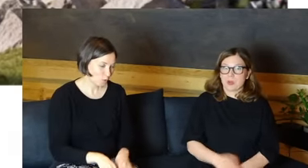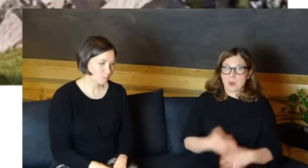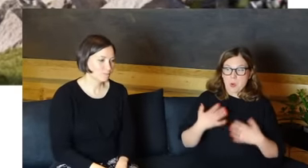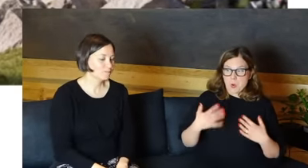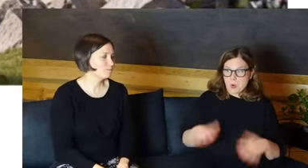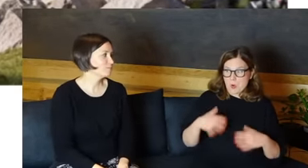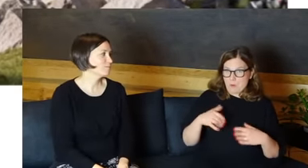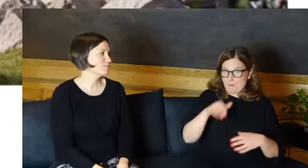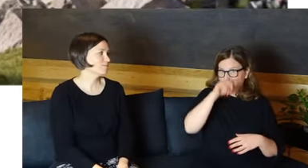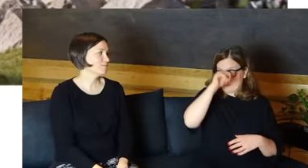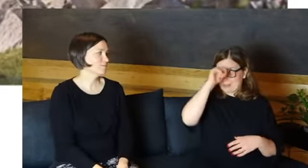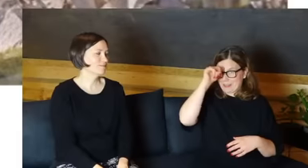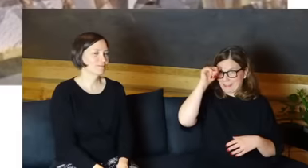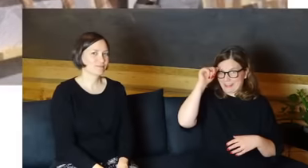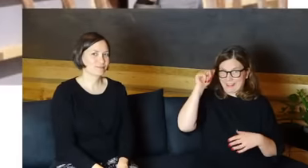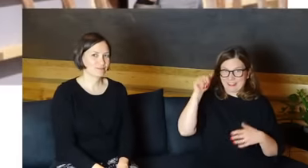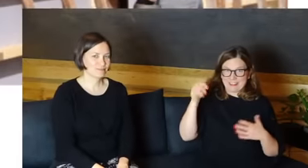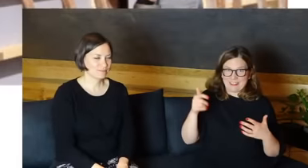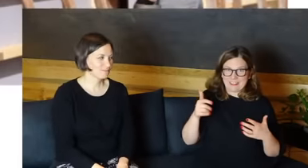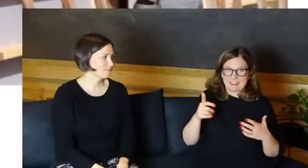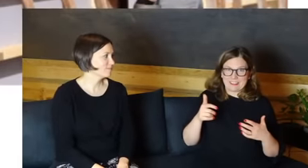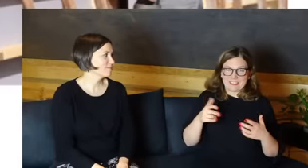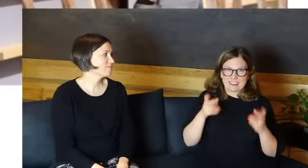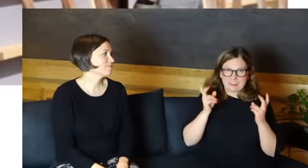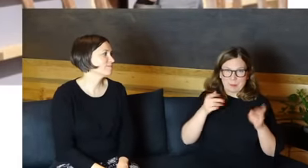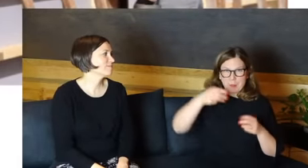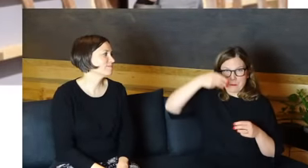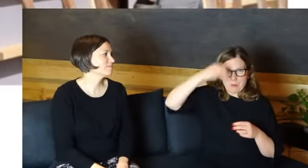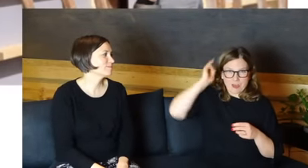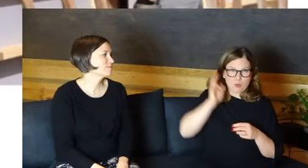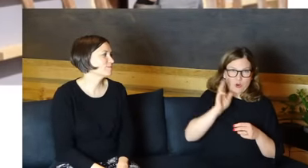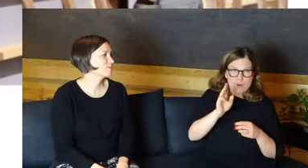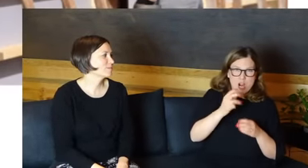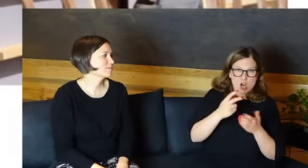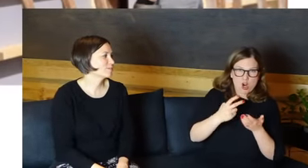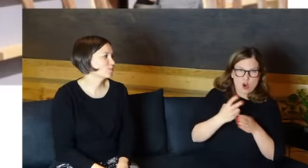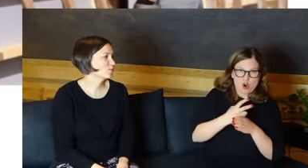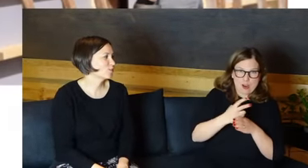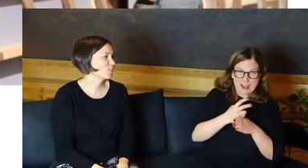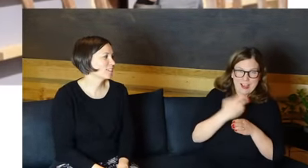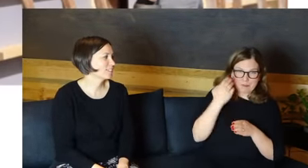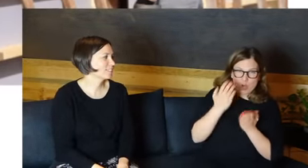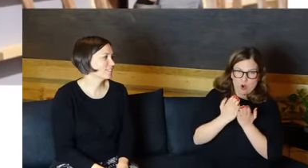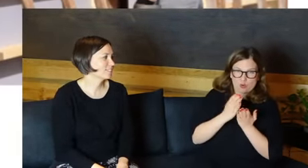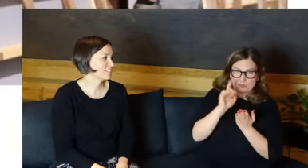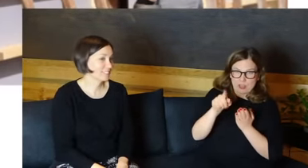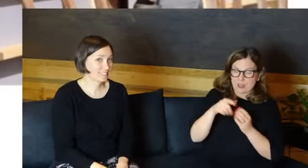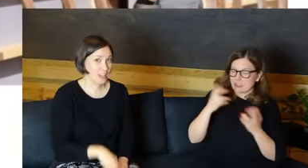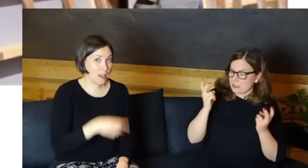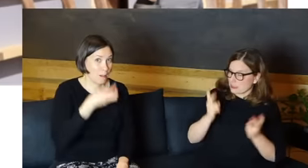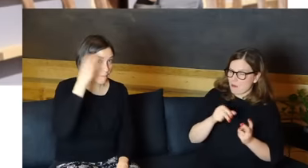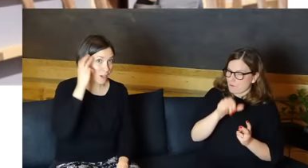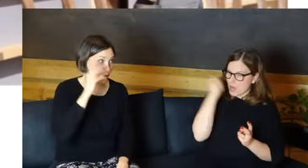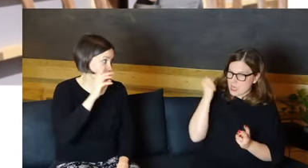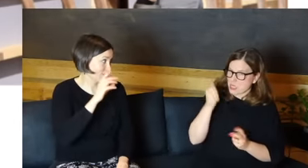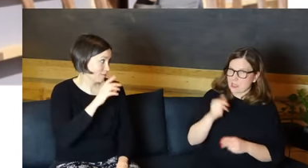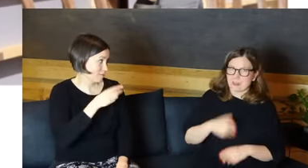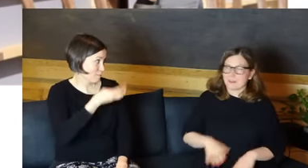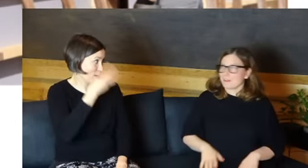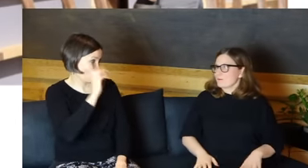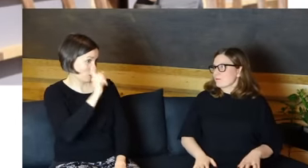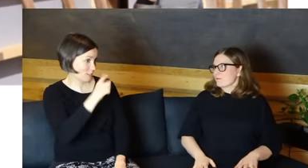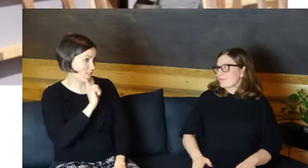Aika vaikeita. Nämä ovat yhtä vaikeita kuin Markon kokeet. Osaanko Markku vastata kaikkiin? 10.